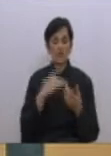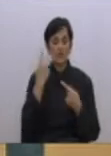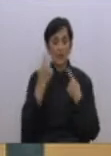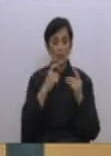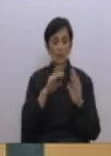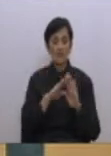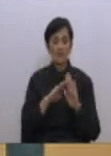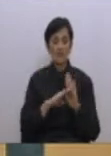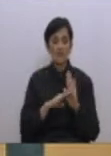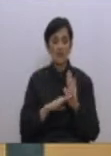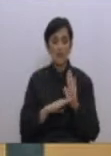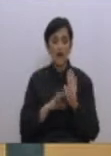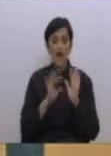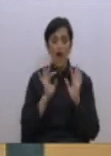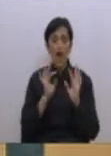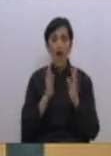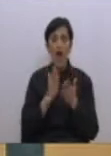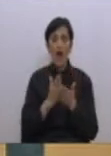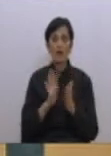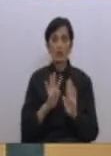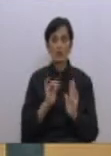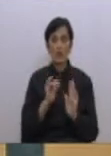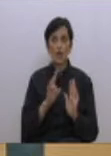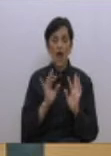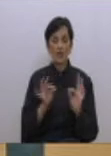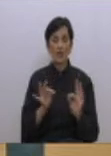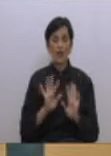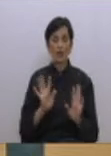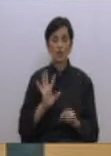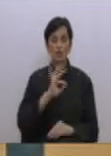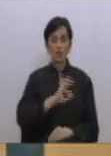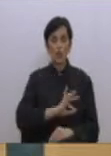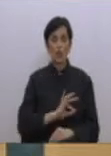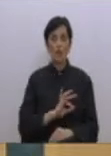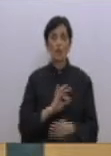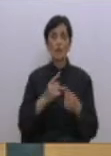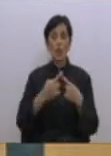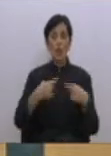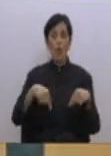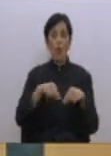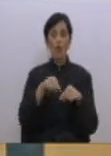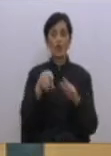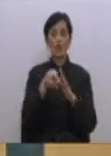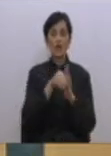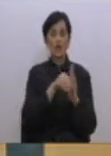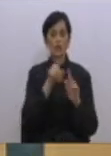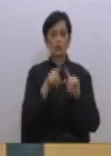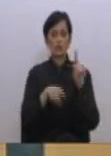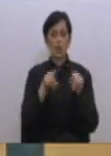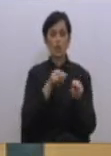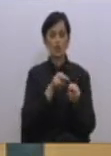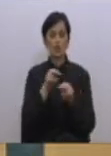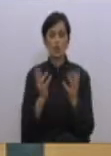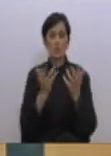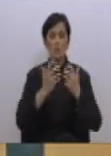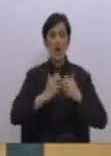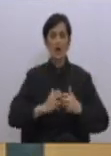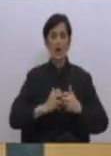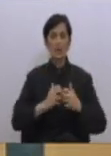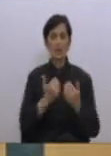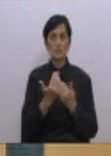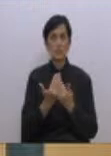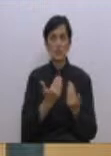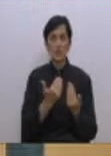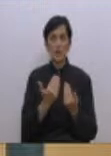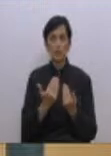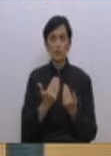სისტემის არარსებობა ან არასწორი მოხმარება. ორგანიზაციებში არსებული ზოგადი კონტროლის მექანიზმების